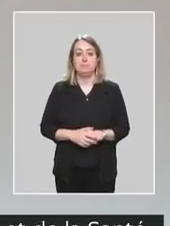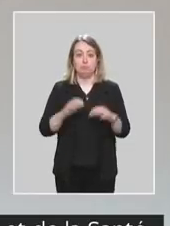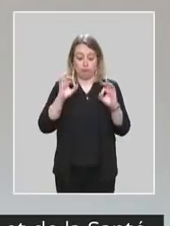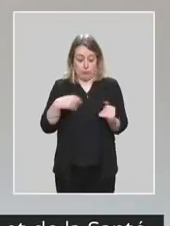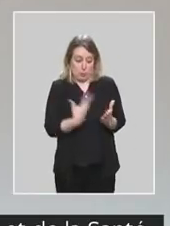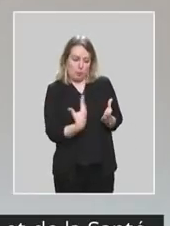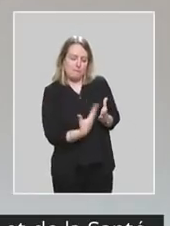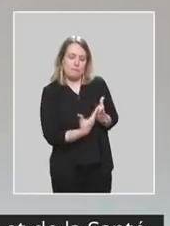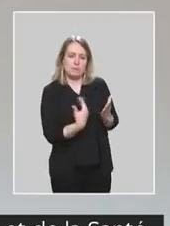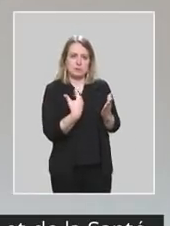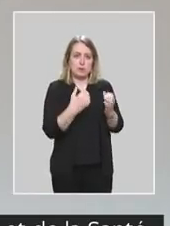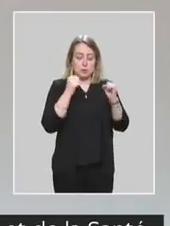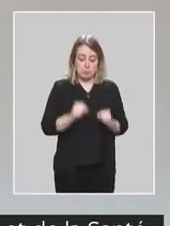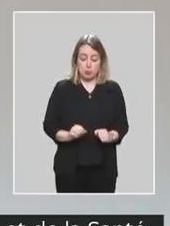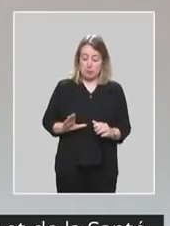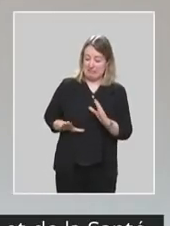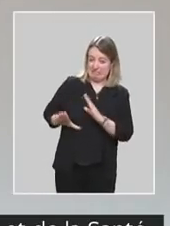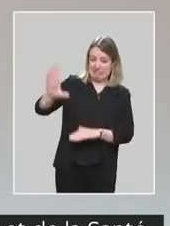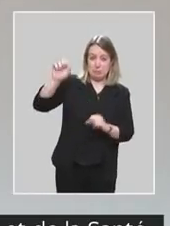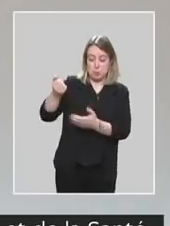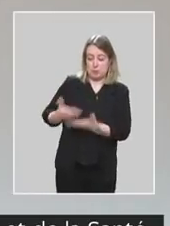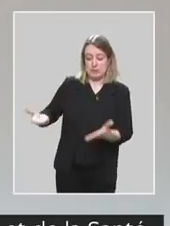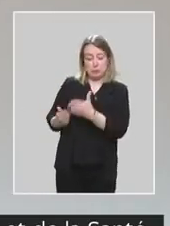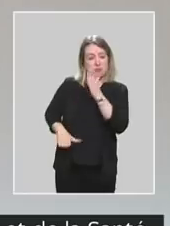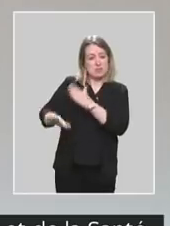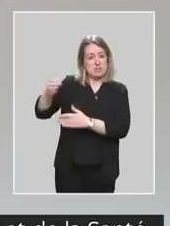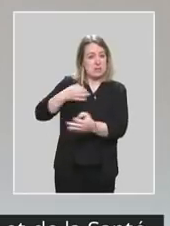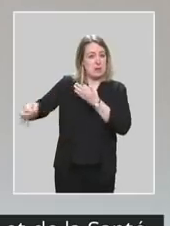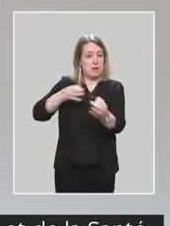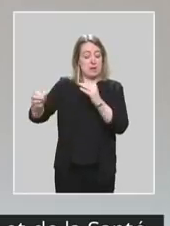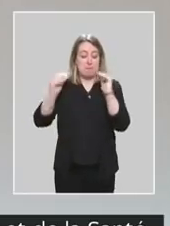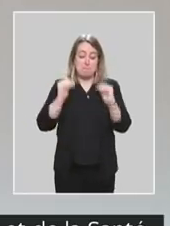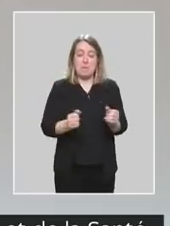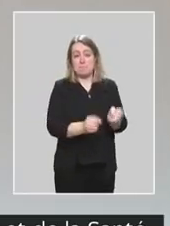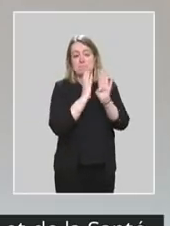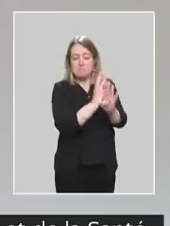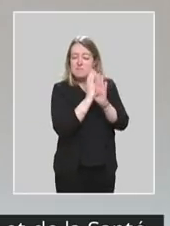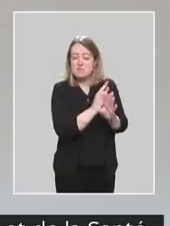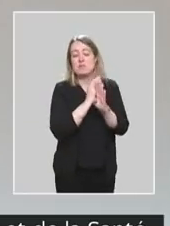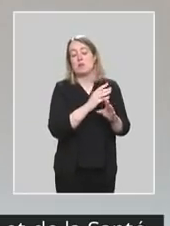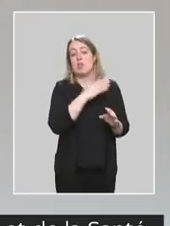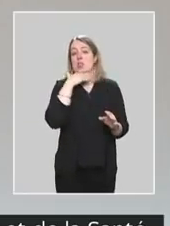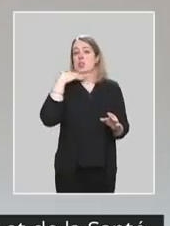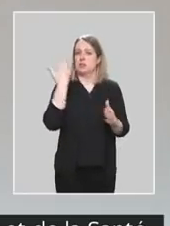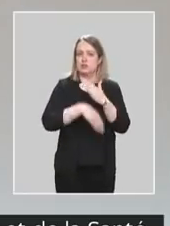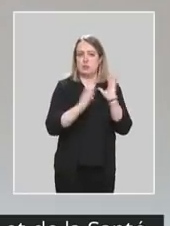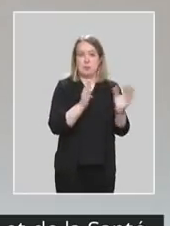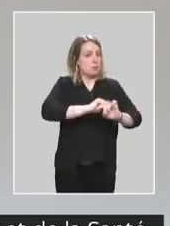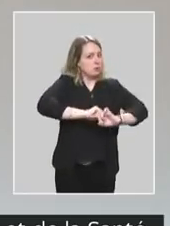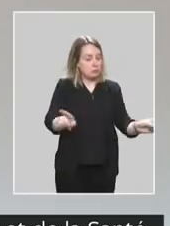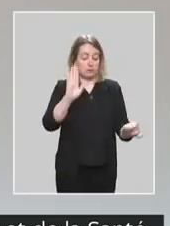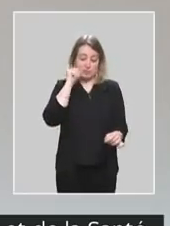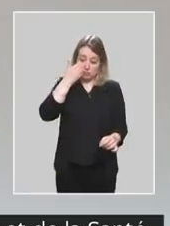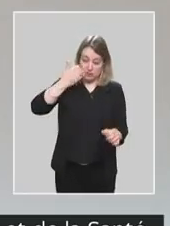nous permettre de passer une vague épidémique intense sans avoir de saturation des hôpitaux. C'est pour ça que je dis qu'on a encore notre destin en main.